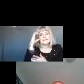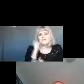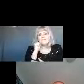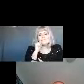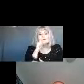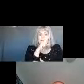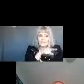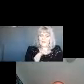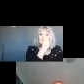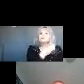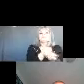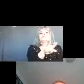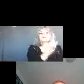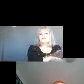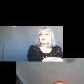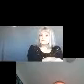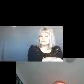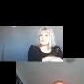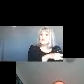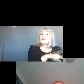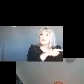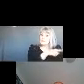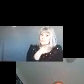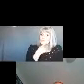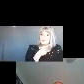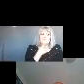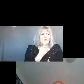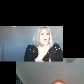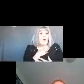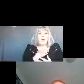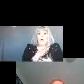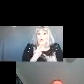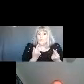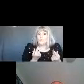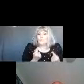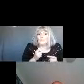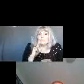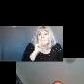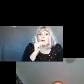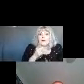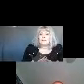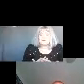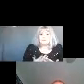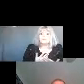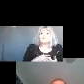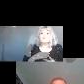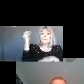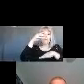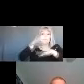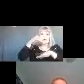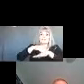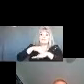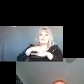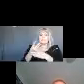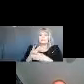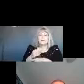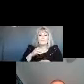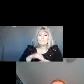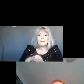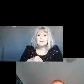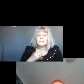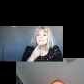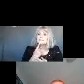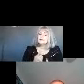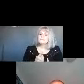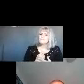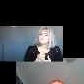Voor hy sê, die mense het besef hulle was verkeerd, en toe vra hulle wat kan hulle doen, ja. Wat moet ons nou doen? En toe sê Petrus, Marius,